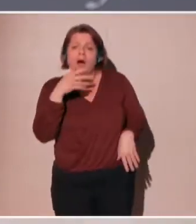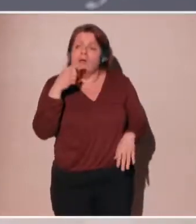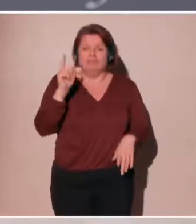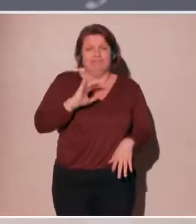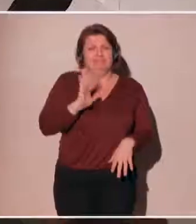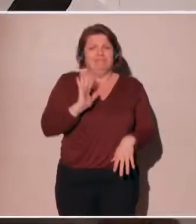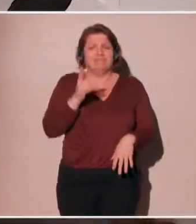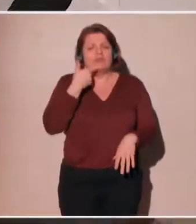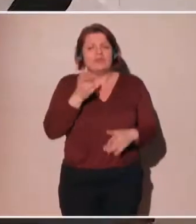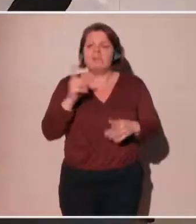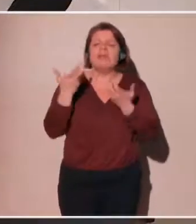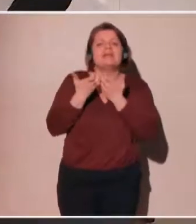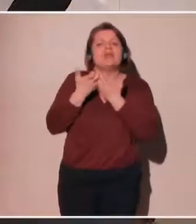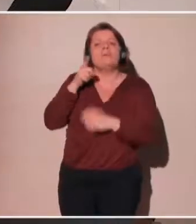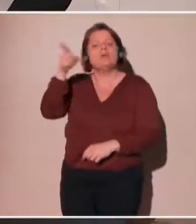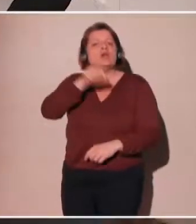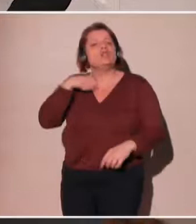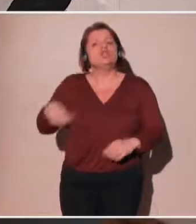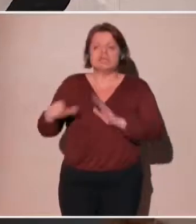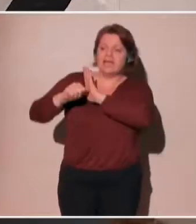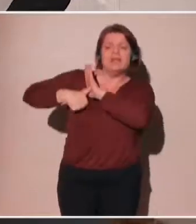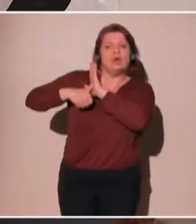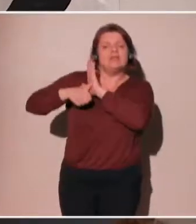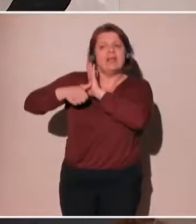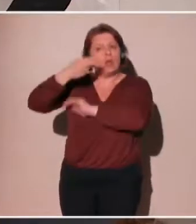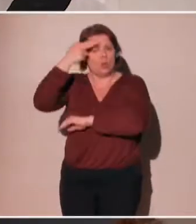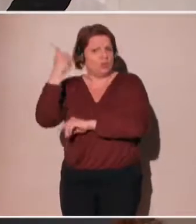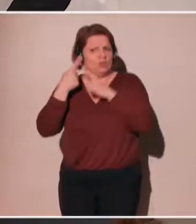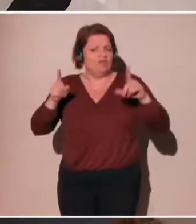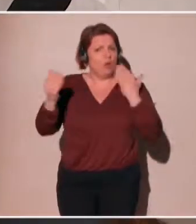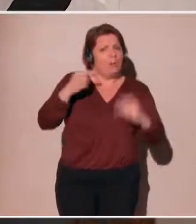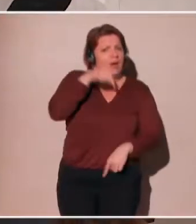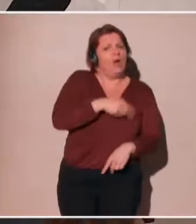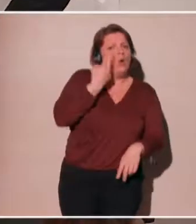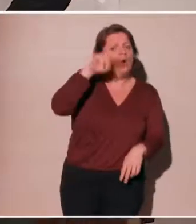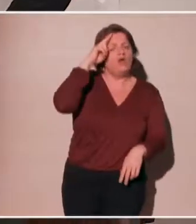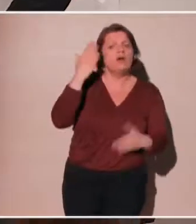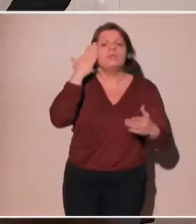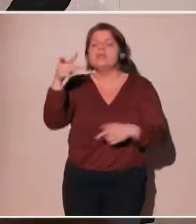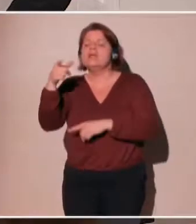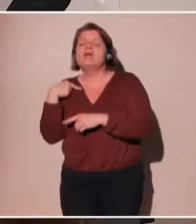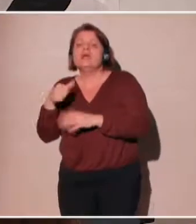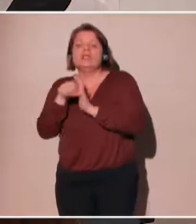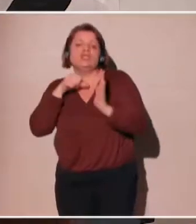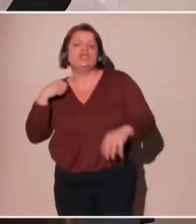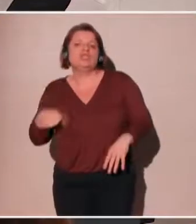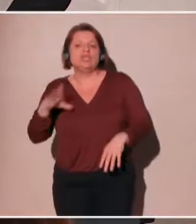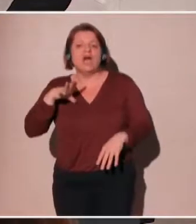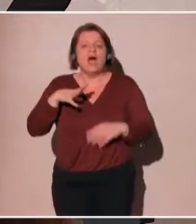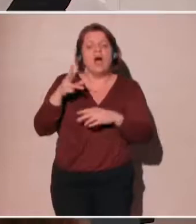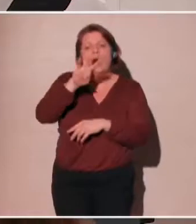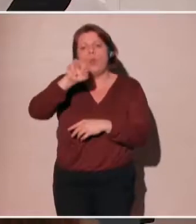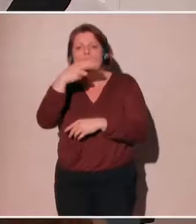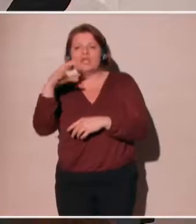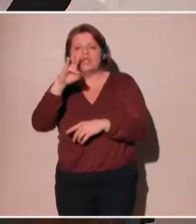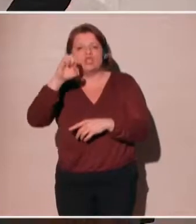notion d'identité en Chine n'a rien à voir avec celle qu'on peut avoir en Europe. Si vous avez WeChat en Chine, vous êtes identifié par votre pièce